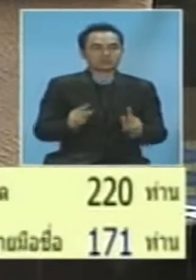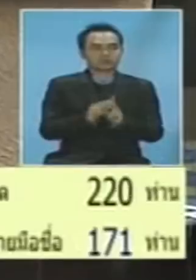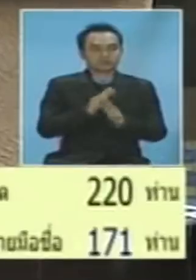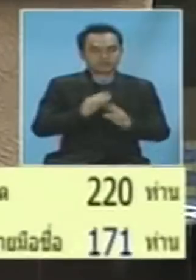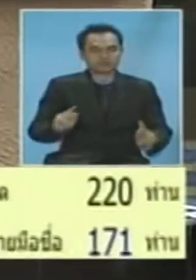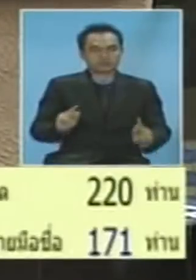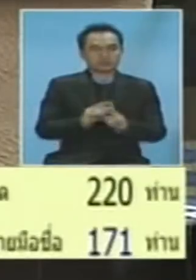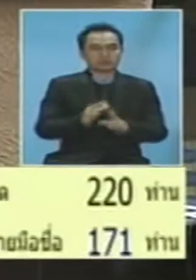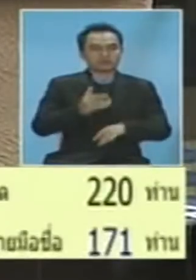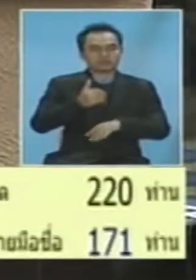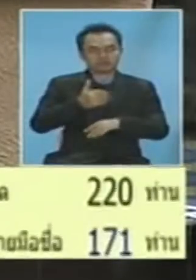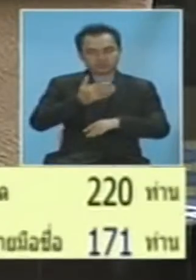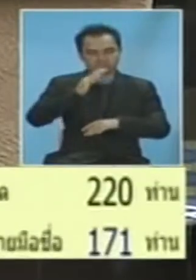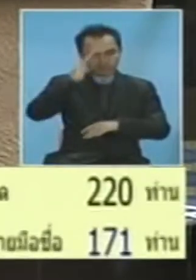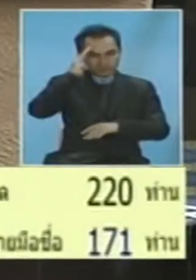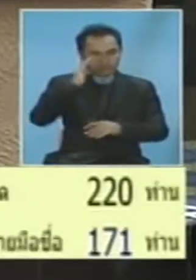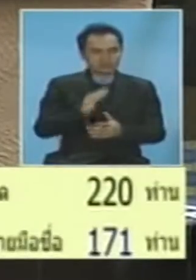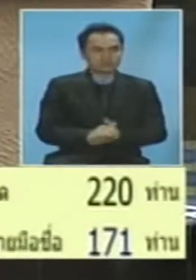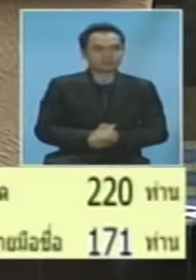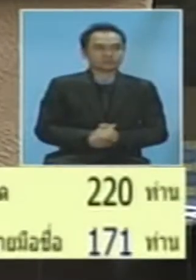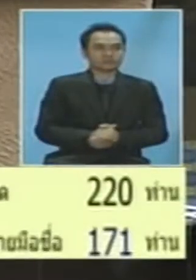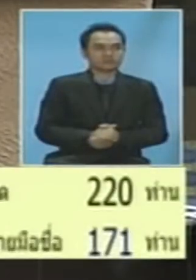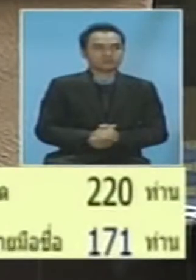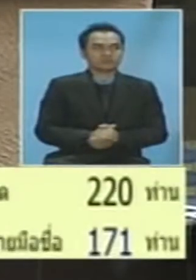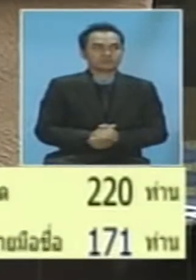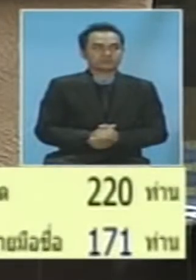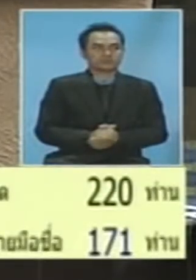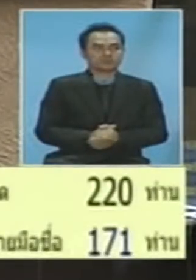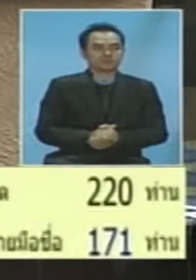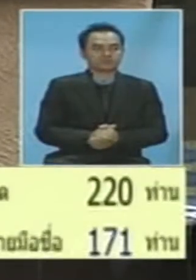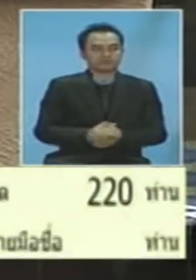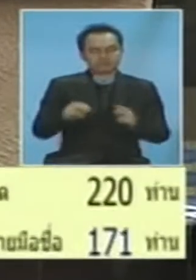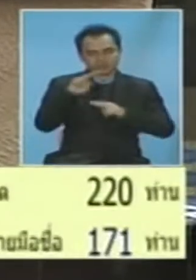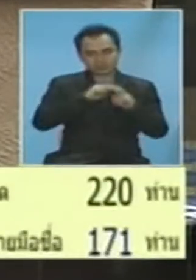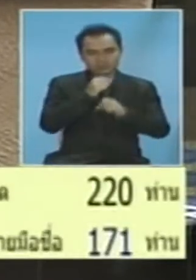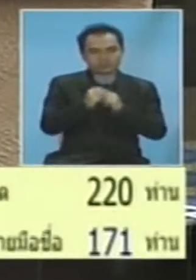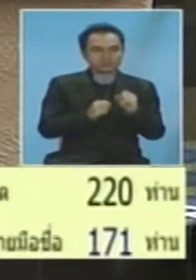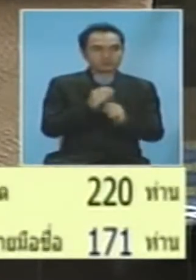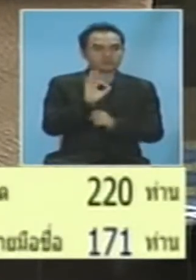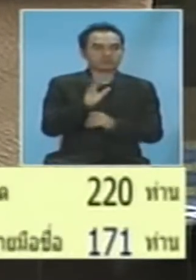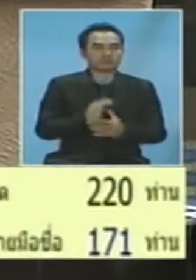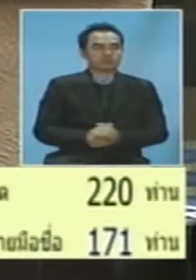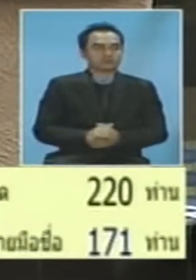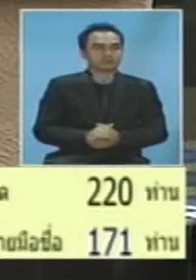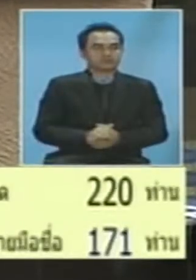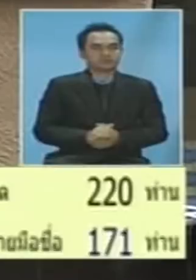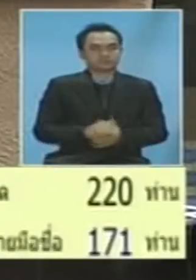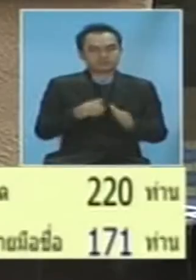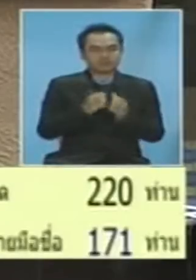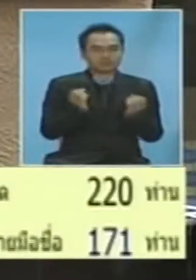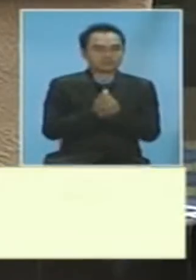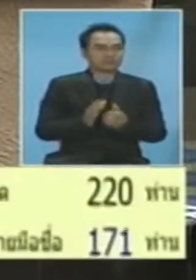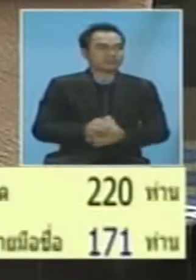มและตัดสิทธิ์ทางการเมืองเป็นเวลา5ปีโดยที่ไม่มีข้อโต้แย้ง